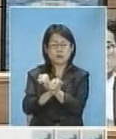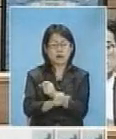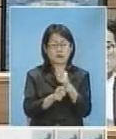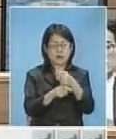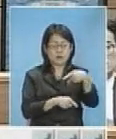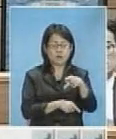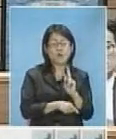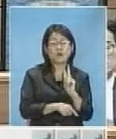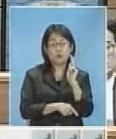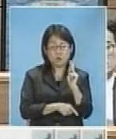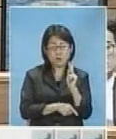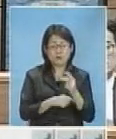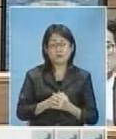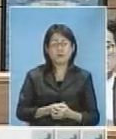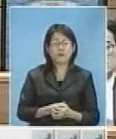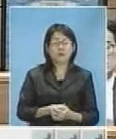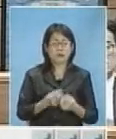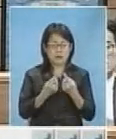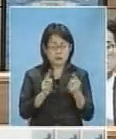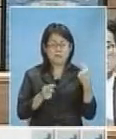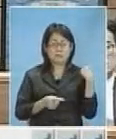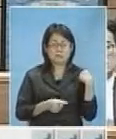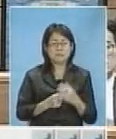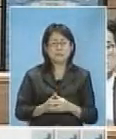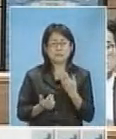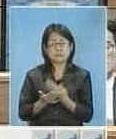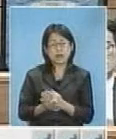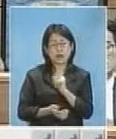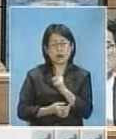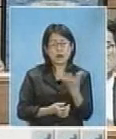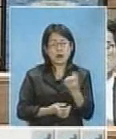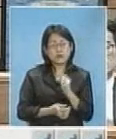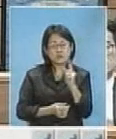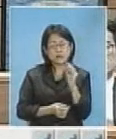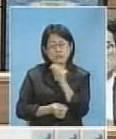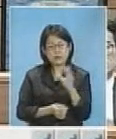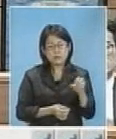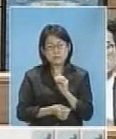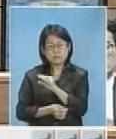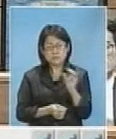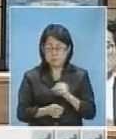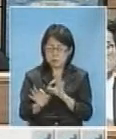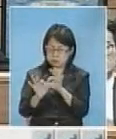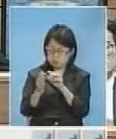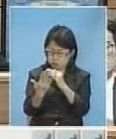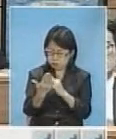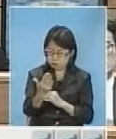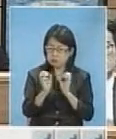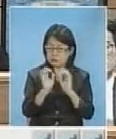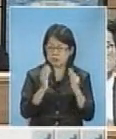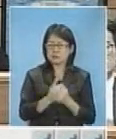องเงินฝากและมีแหล่งที่มาของรายได้เข้าสถาบันคุ้มครองเงินฝากที่มีความชัดเจน